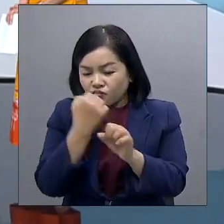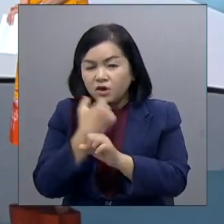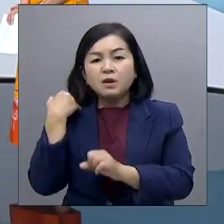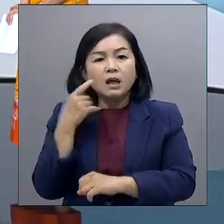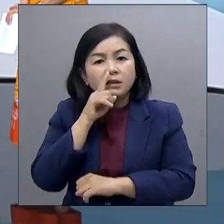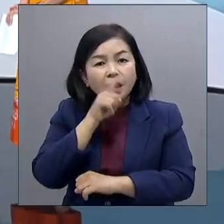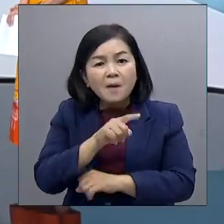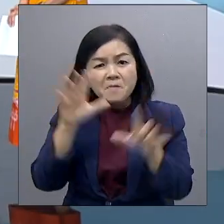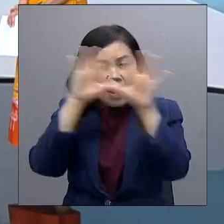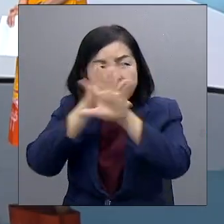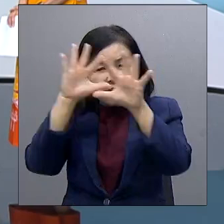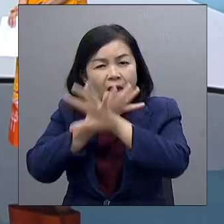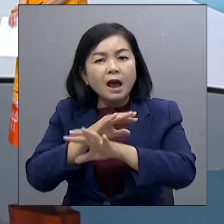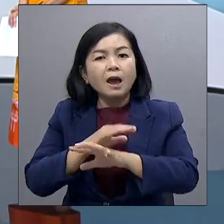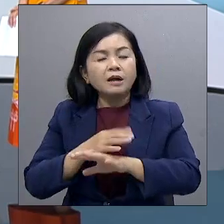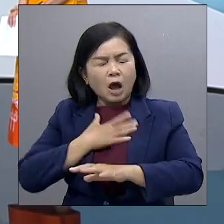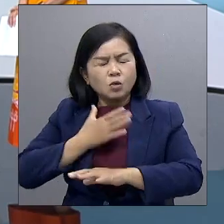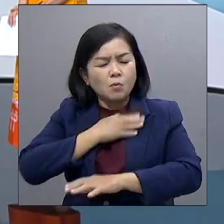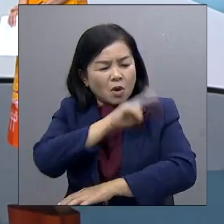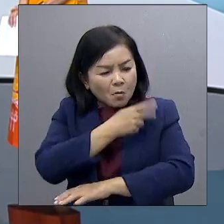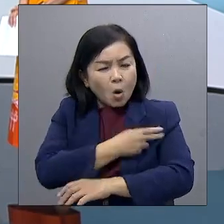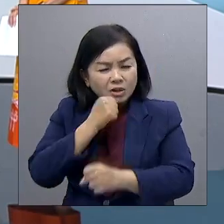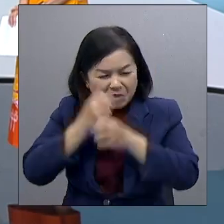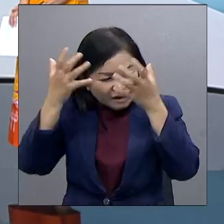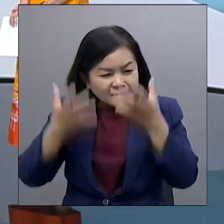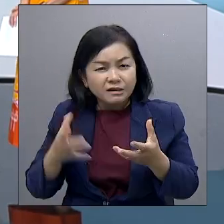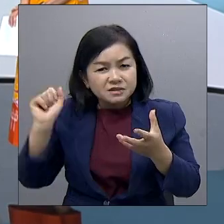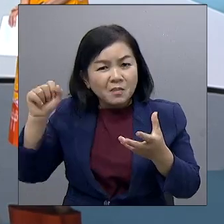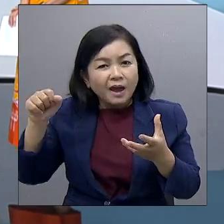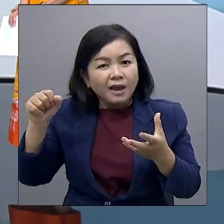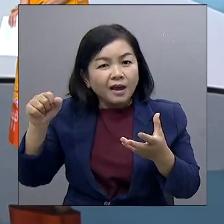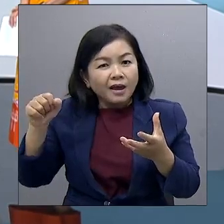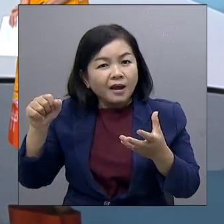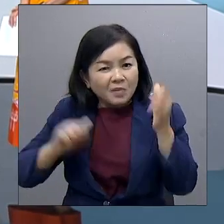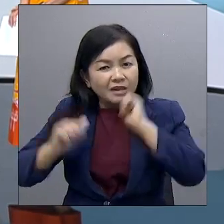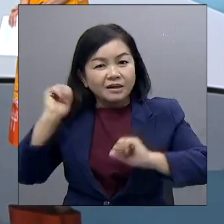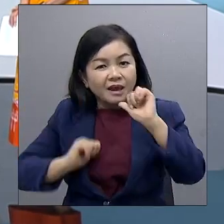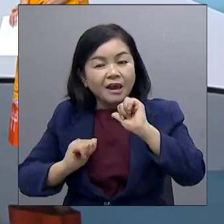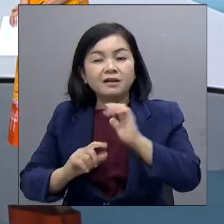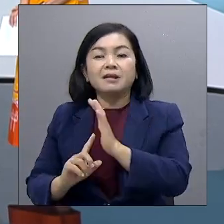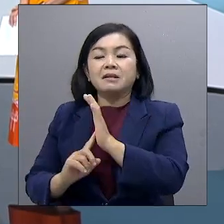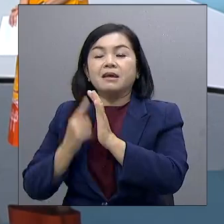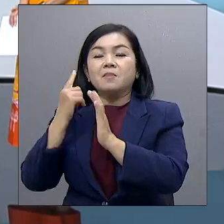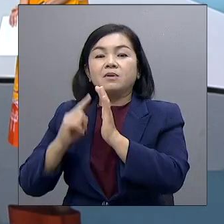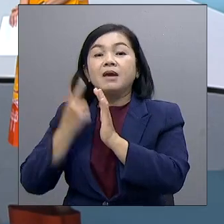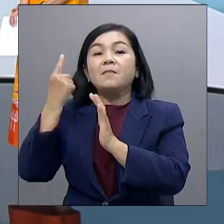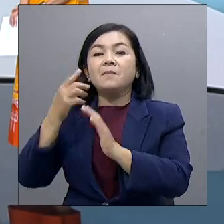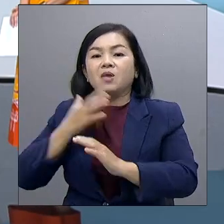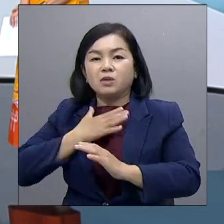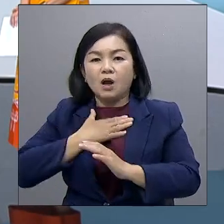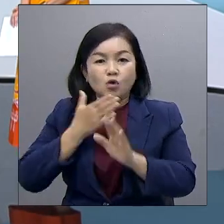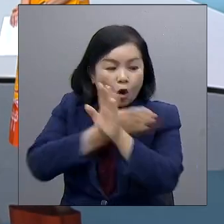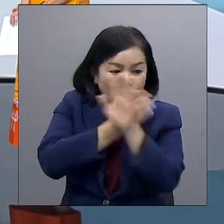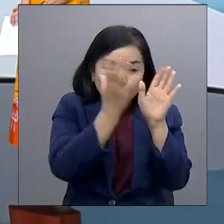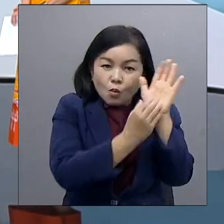อินไปกับบทมั้คะเหมือนว่าเรารู้สึกโหคุณหมอต้องทำงานหนักขนาดนี้เลยหรอเนี่ยอะไรอย่างเงี้ยคือคือเริ่มต้นน่ะเนาะเราเราถูกการworkวิรชop